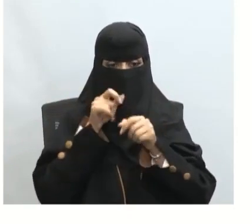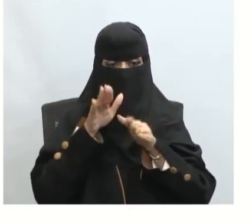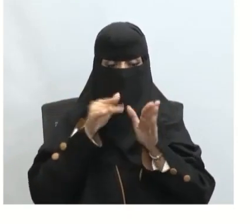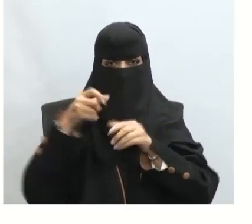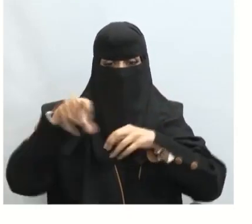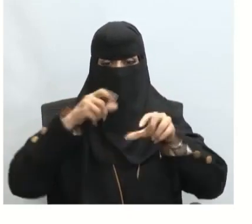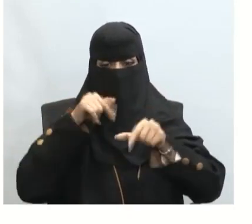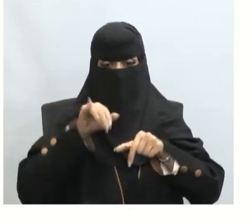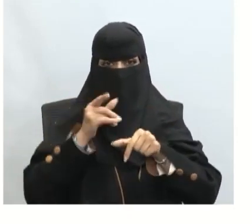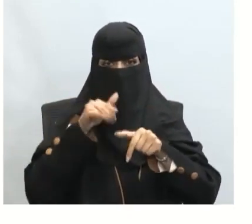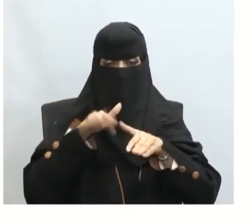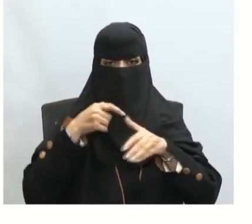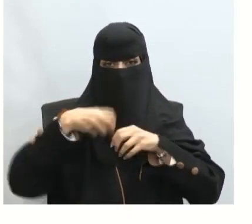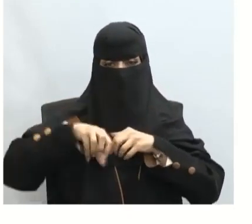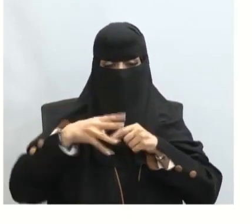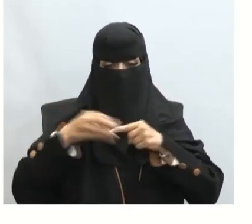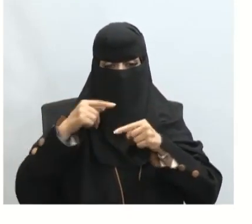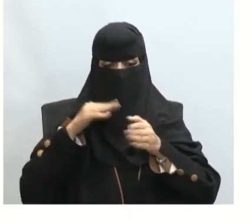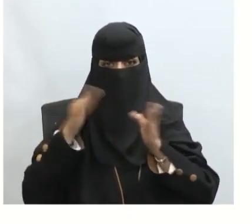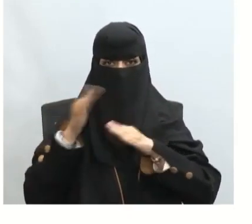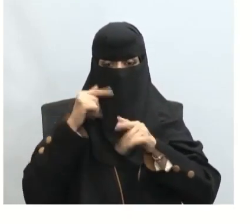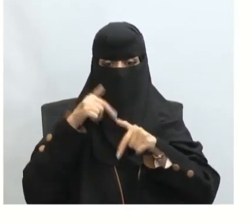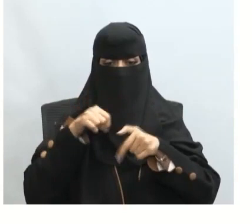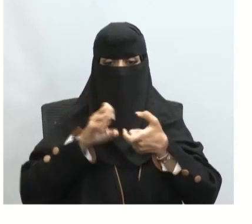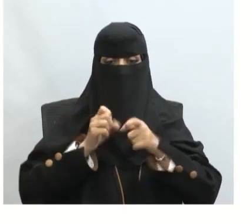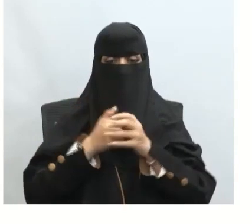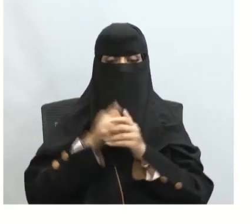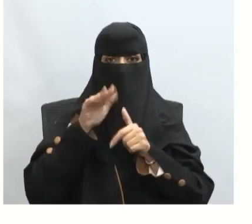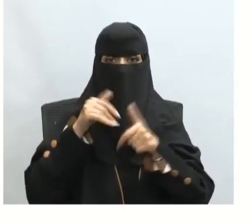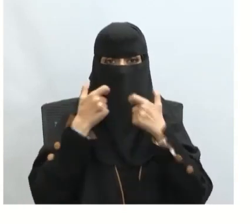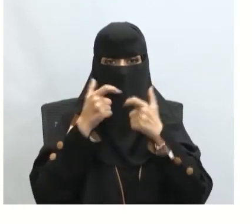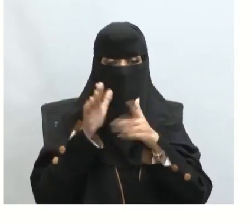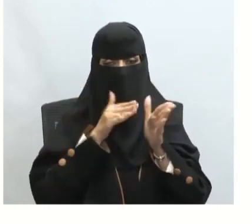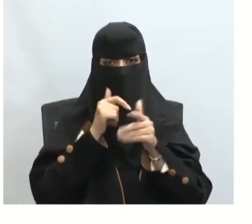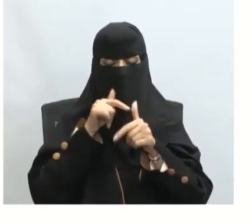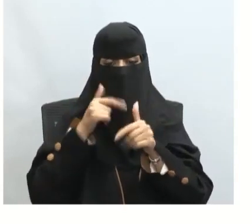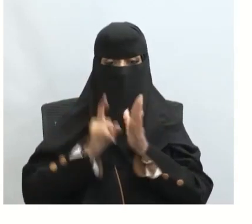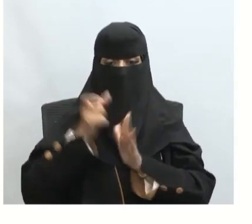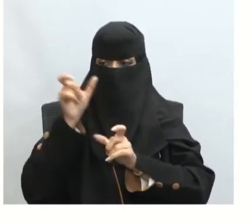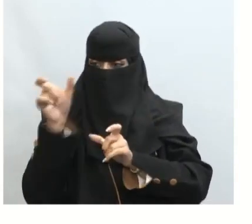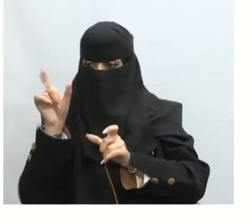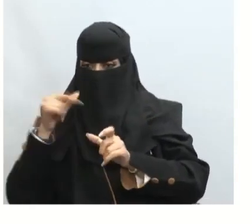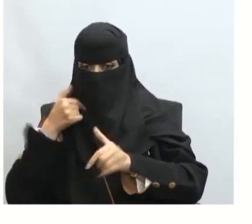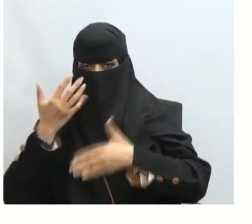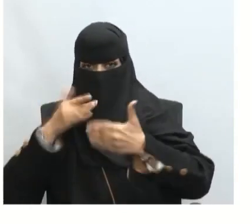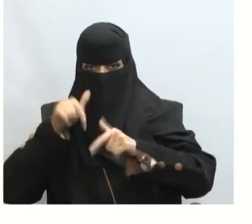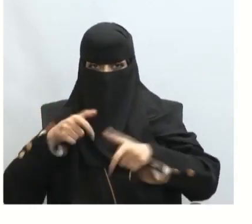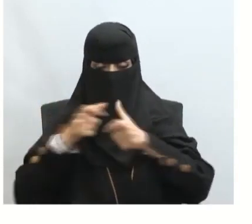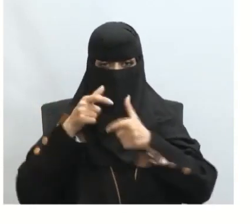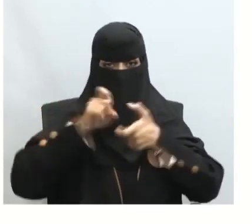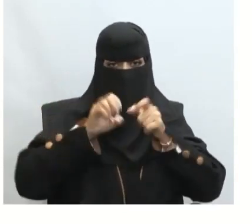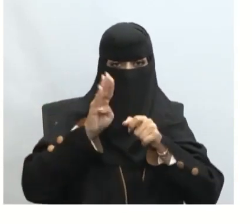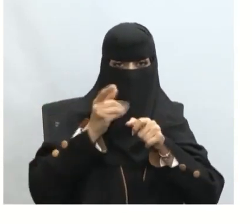ويتم تكوين او فقد جزء ما مقابل كل امايد يتكون فلاحظ هنا في الفقره الاولى يقول يحتوي على مجموعه